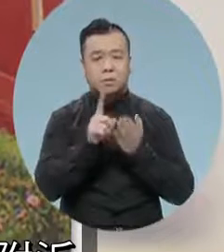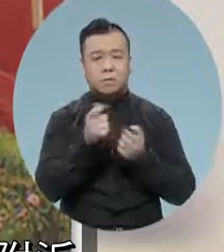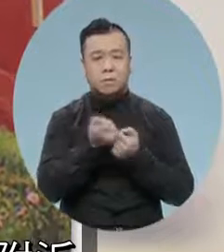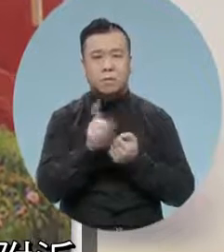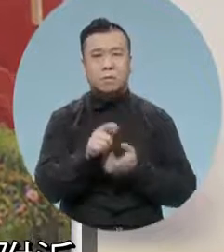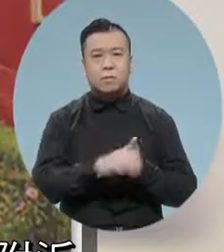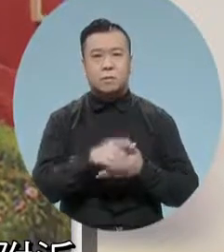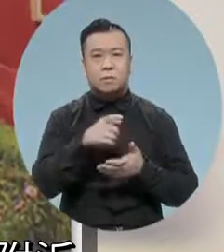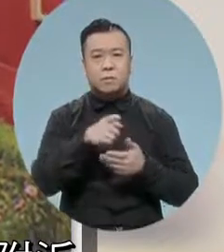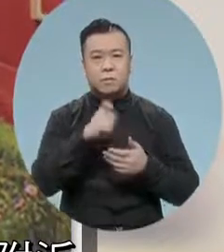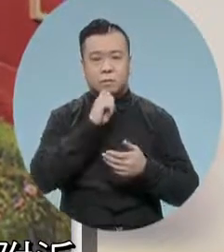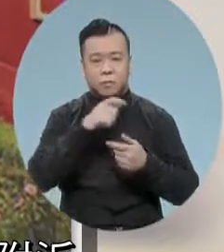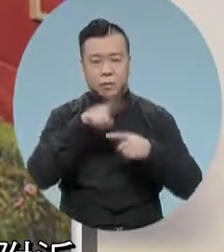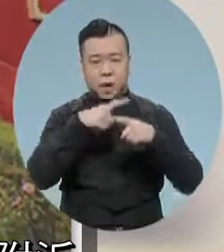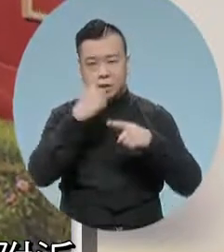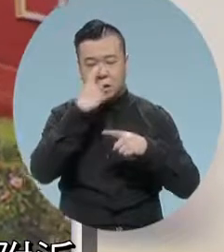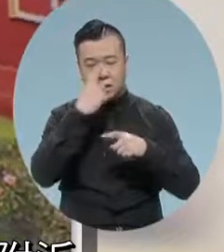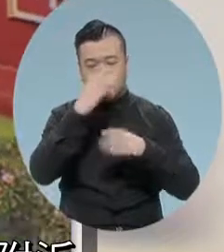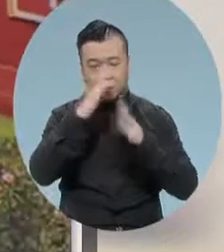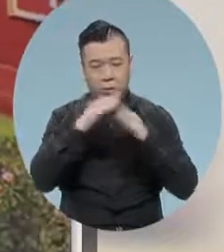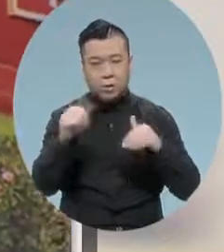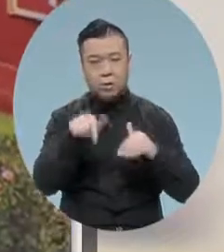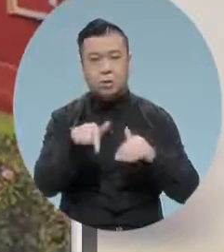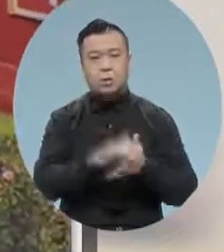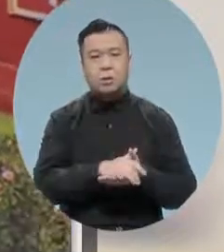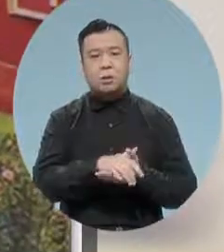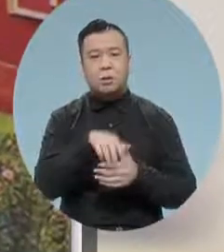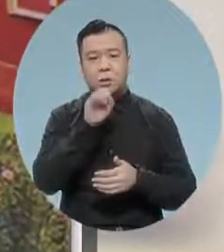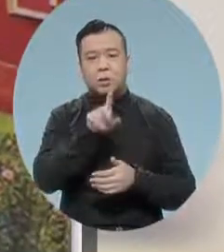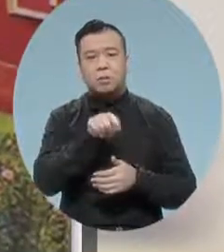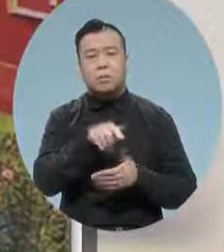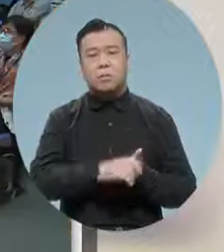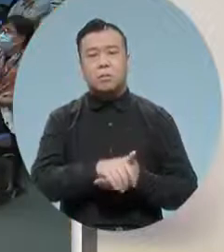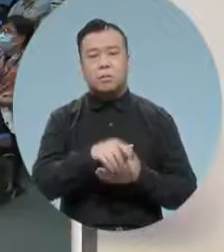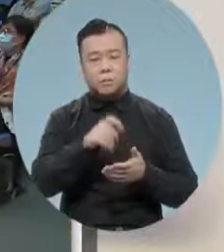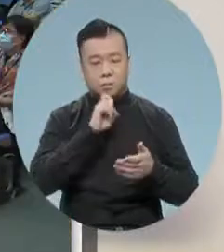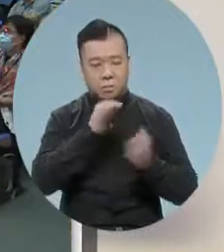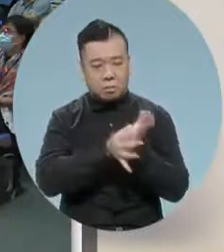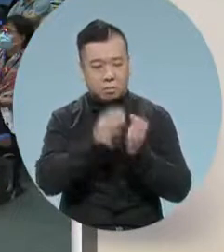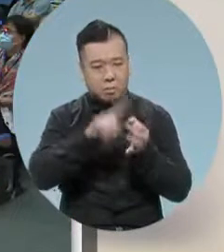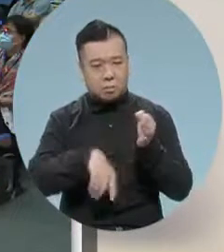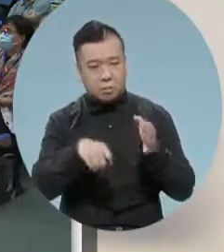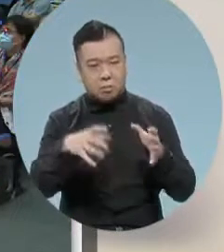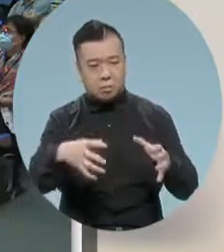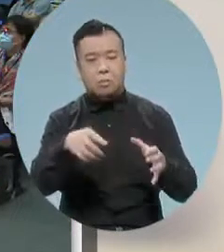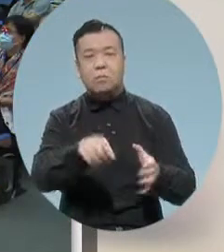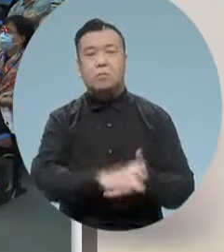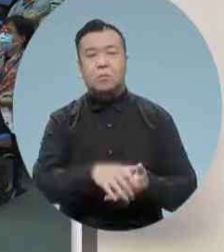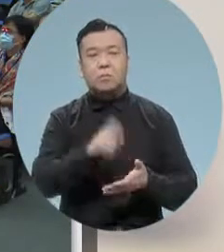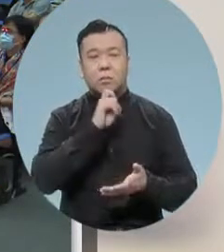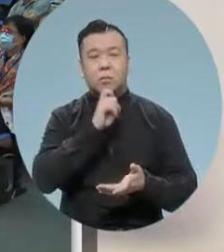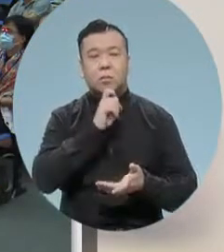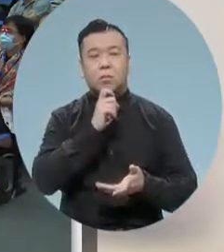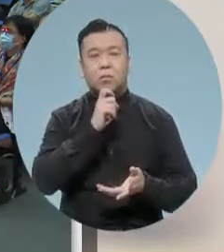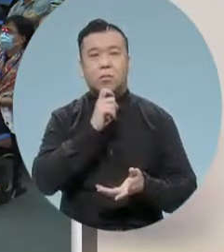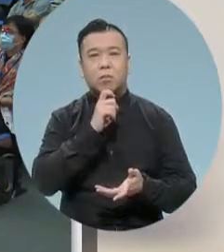就是在大英博物館附近，就叫做 Russell Square， 那裡就有個狄更斯